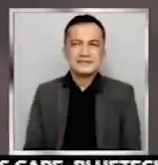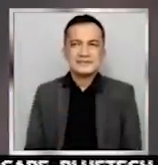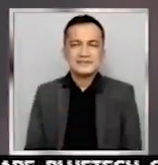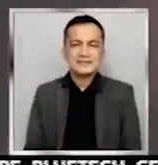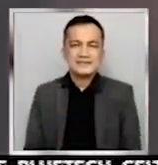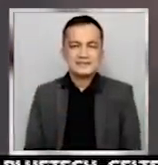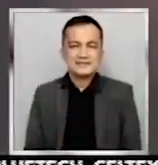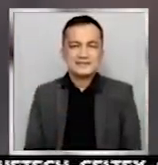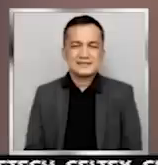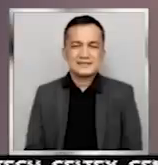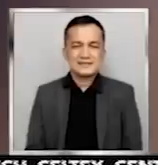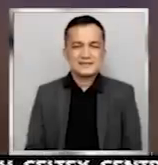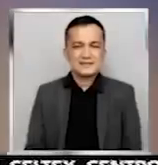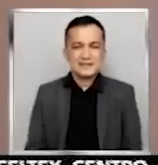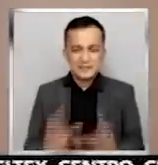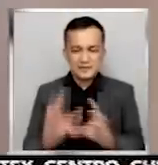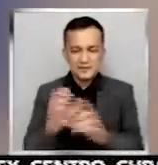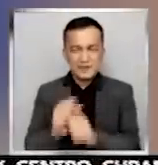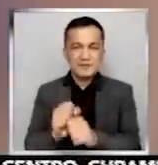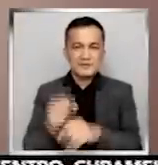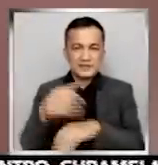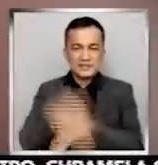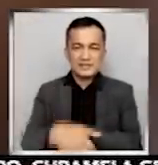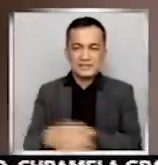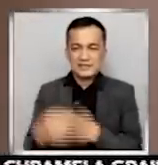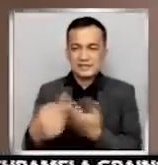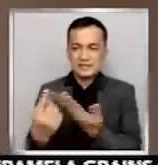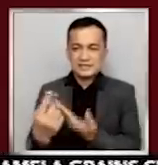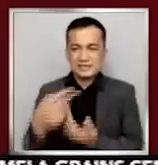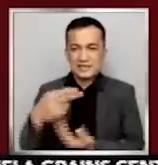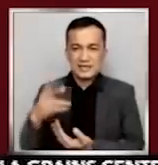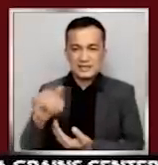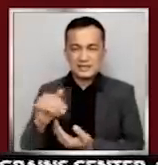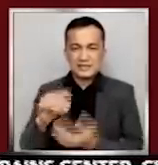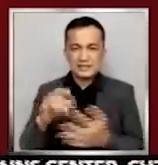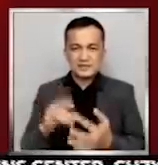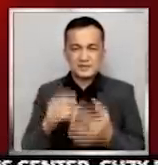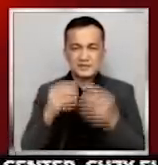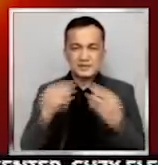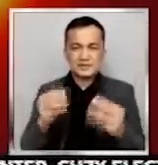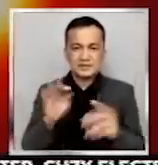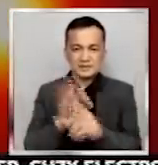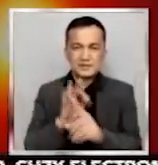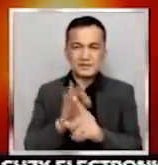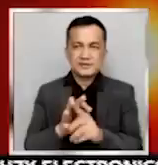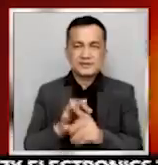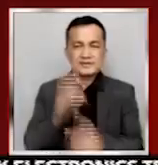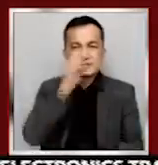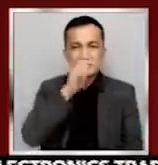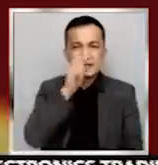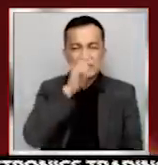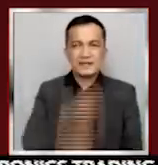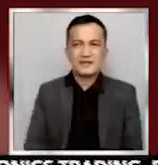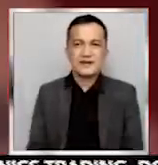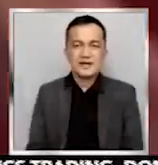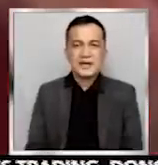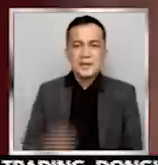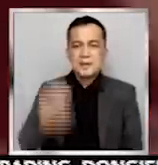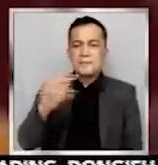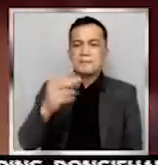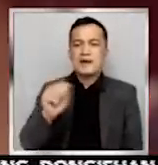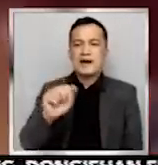To wrap up the night, si Harry nag-iwan ng special message sa kanyang fans in Tagalog. Mahal ko kayong